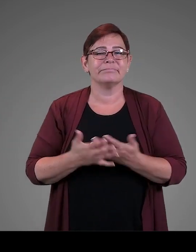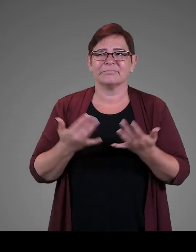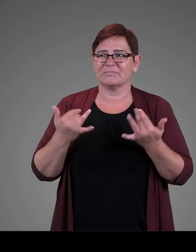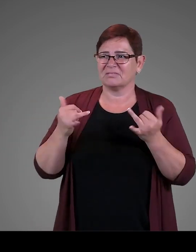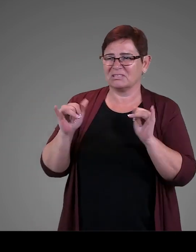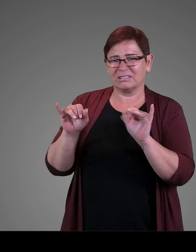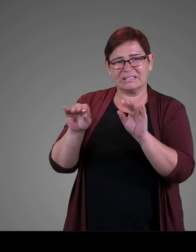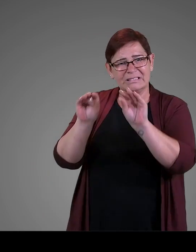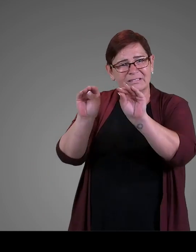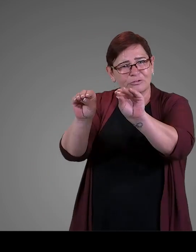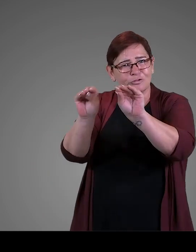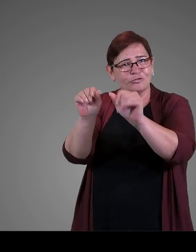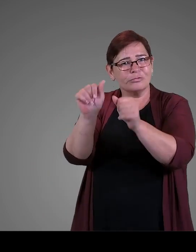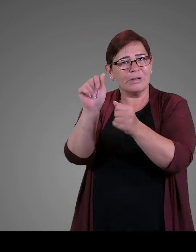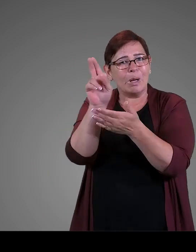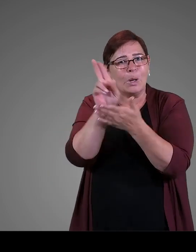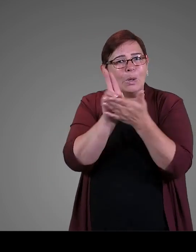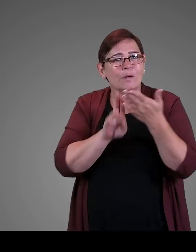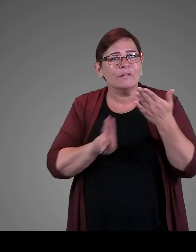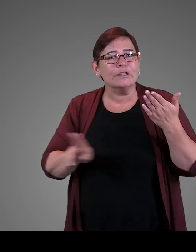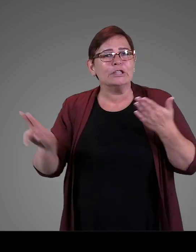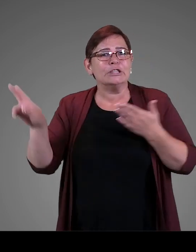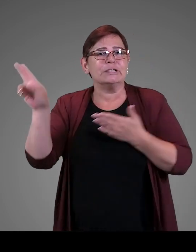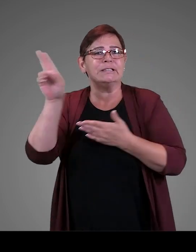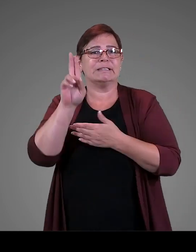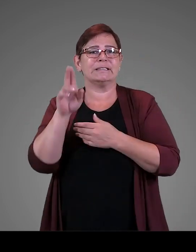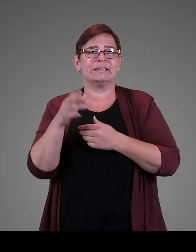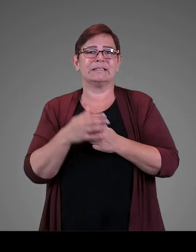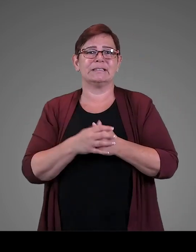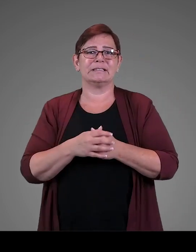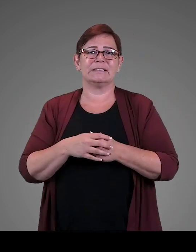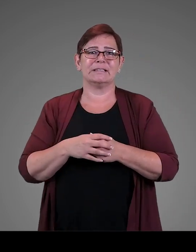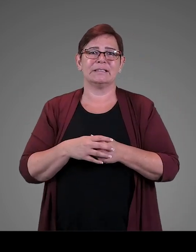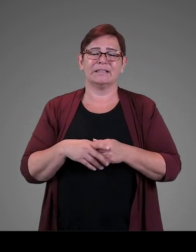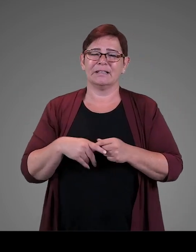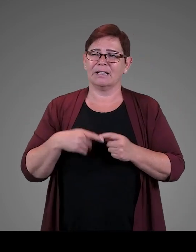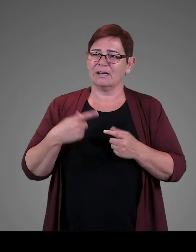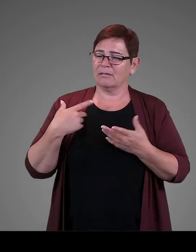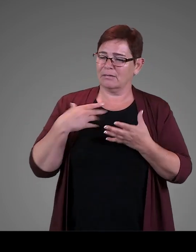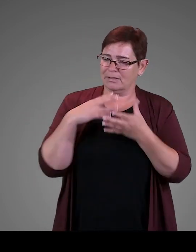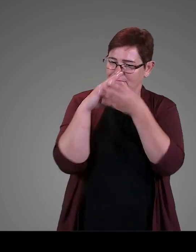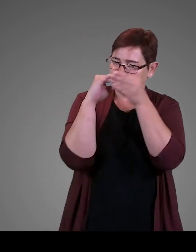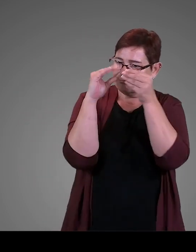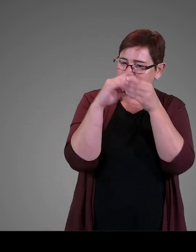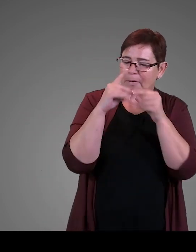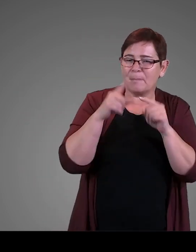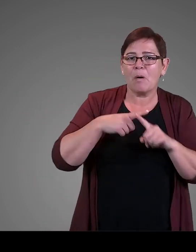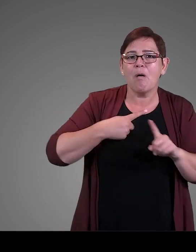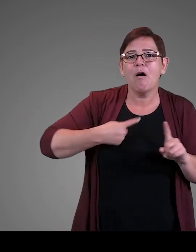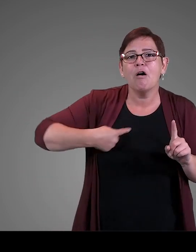tu sais, qu'on se soit enseigné à l'université, qu'on en parle de nous, qu'on en parle de notre histoire,